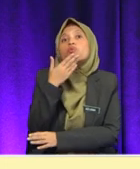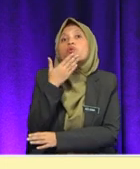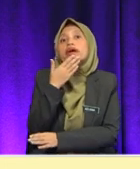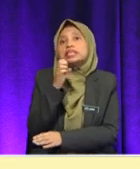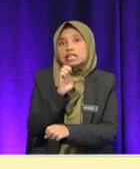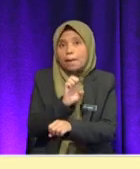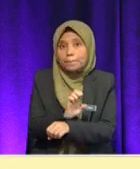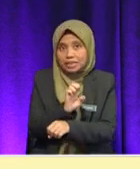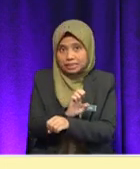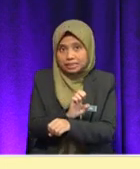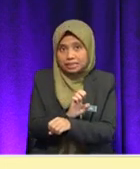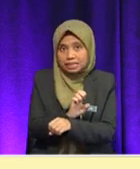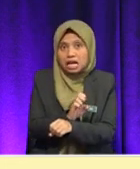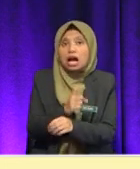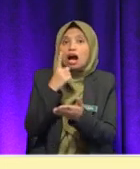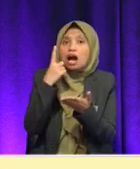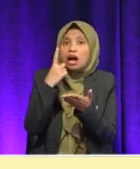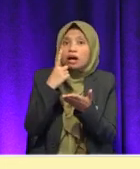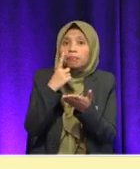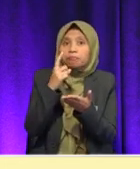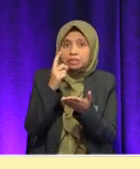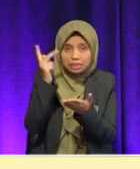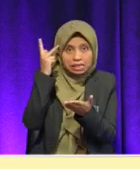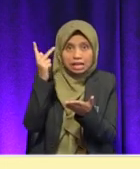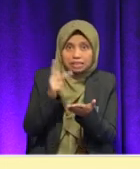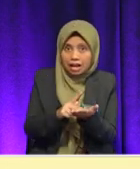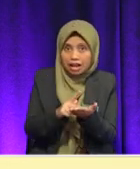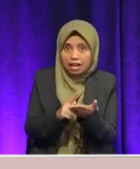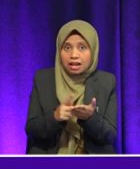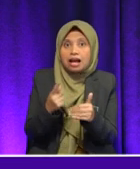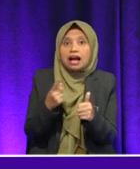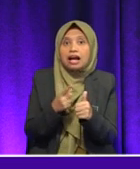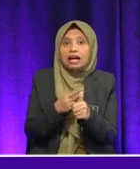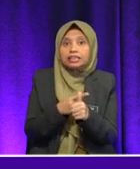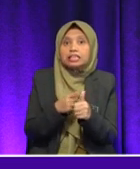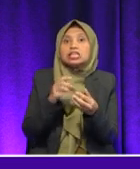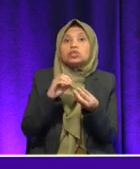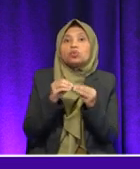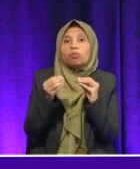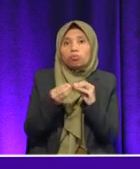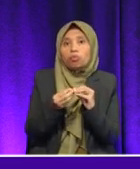apa yang perlu kita tahu dan kita kenal adalah ada tulisan